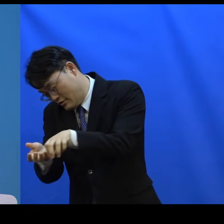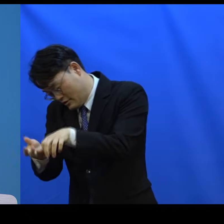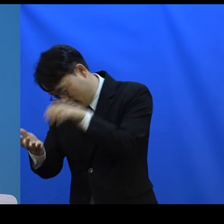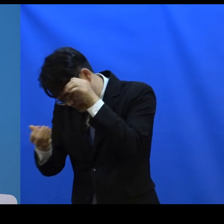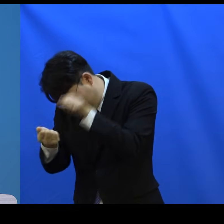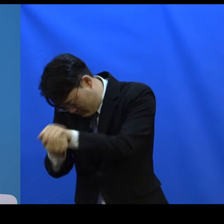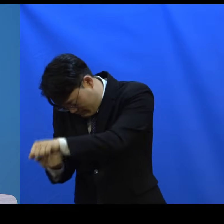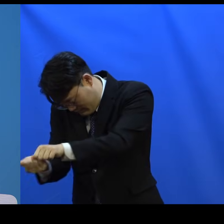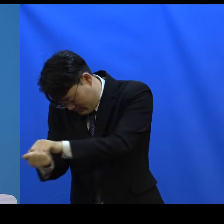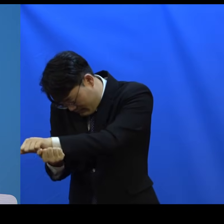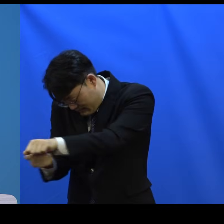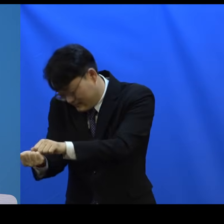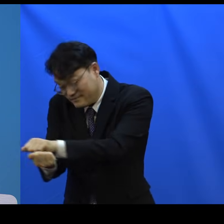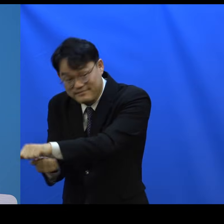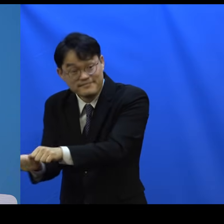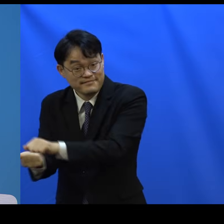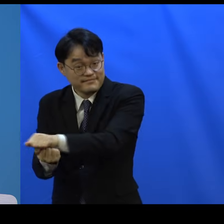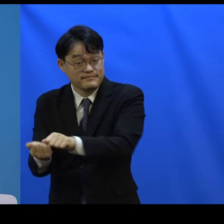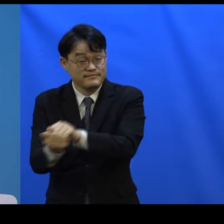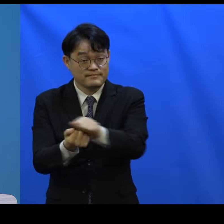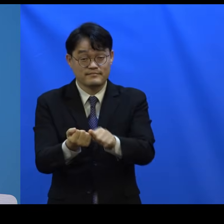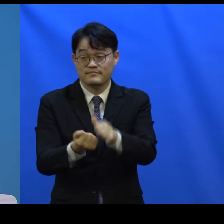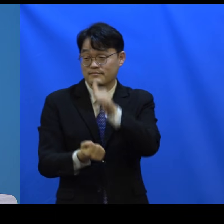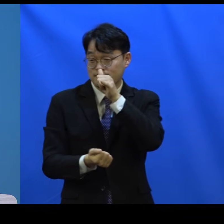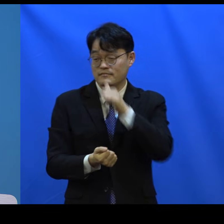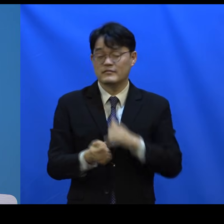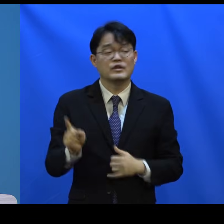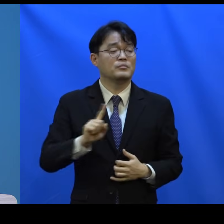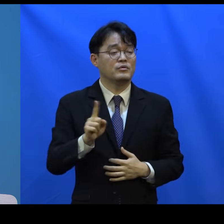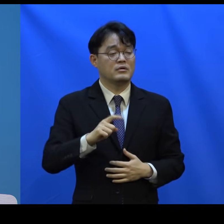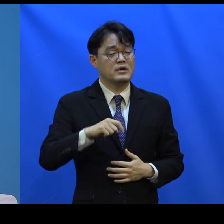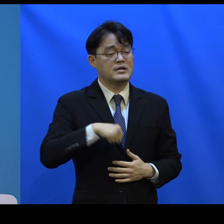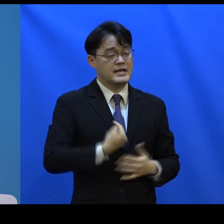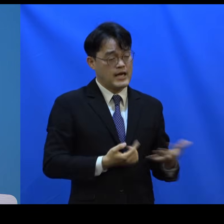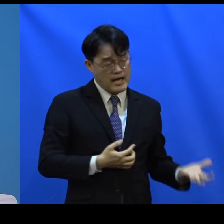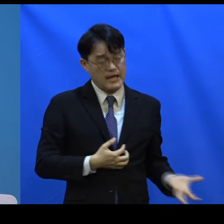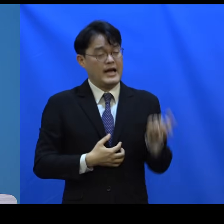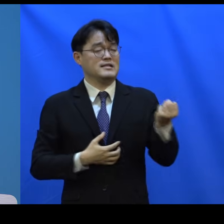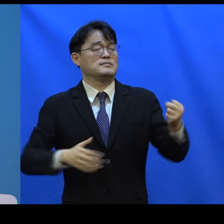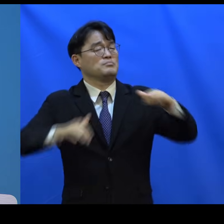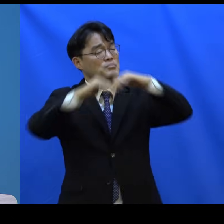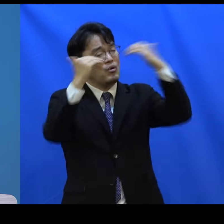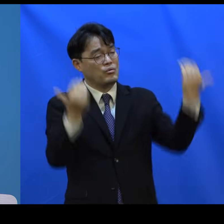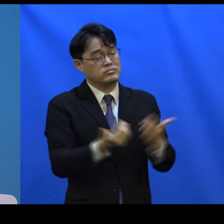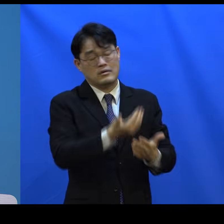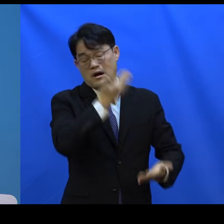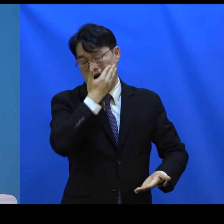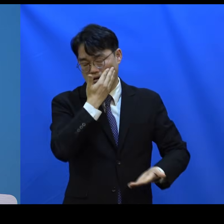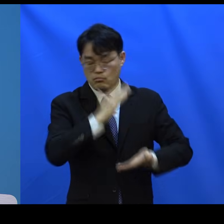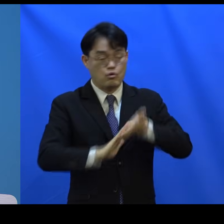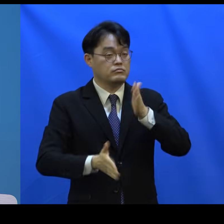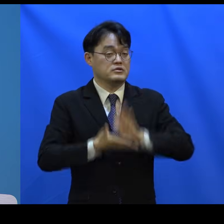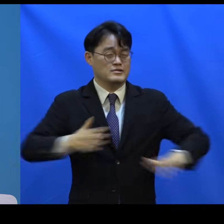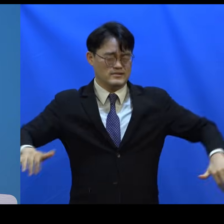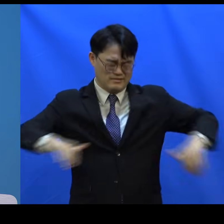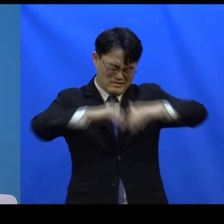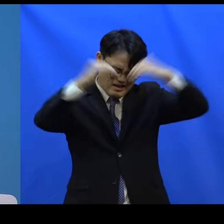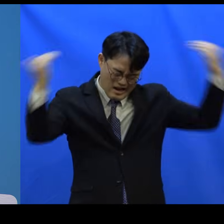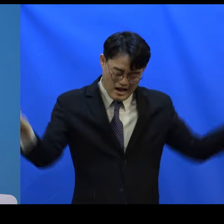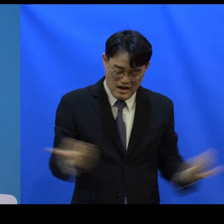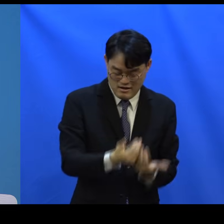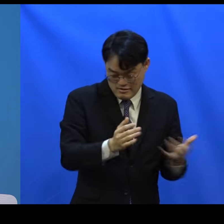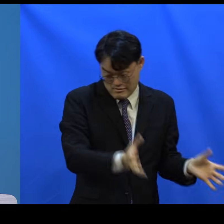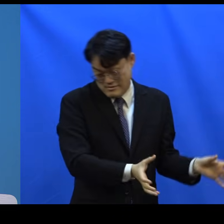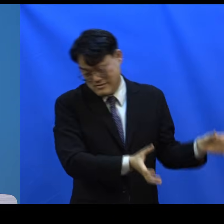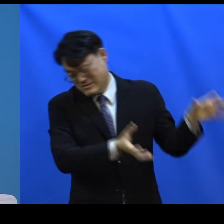예배의 자리에서 우리의 마음이 드러난 거, 내 모든 걸 다 쏟아붓는 거, 전심을 다해요. 내 몸을 다해요. 내 목숨을 다해요.